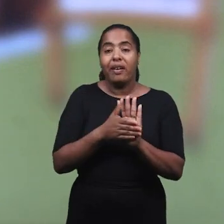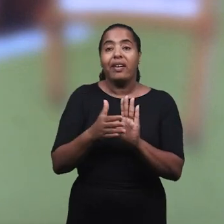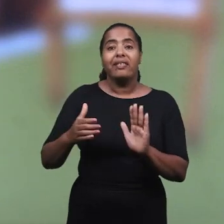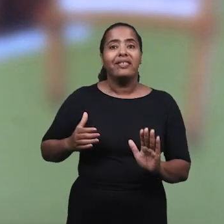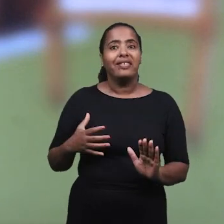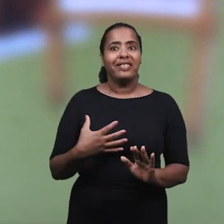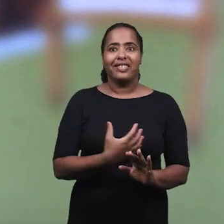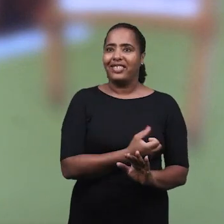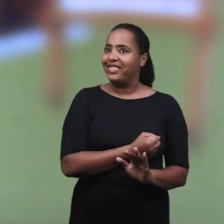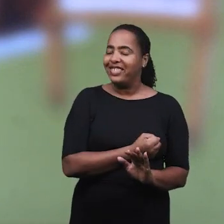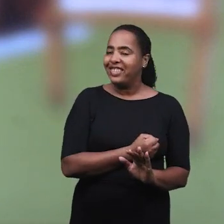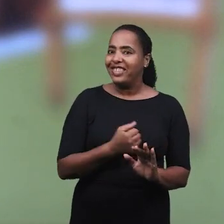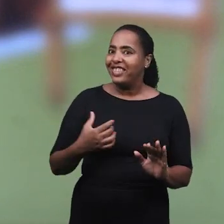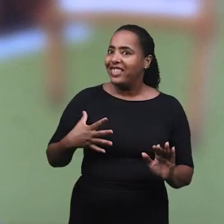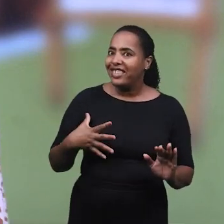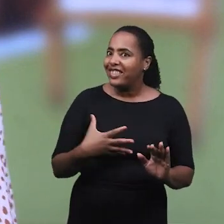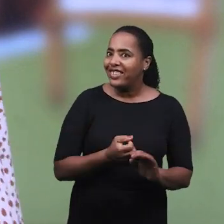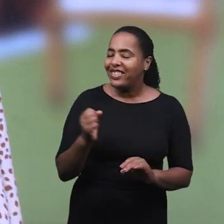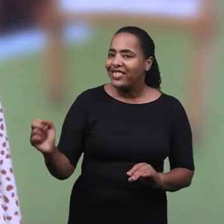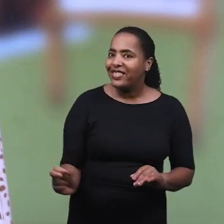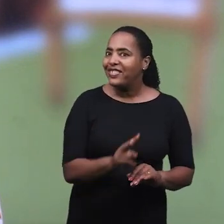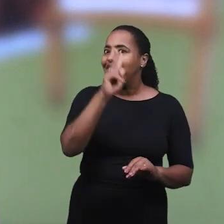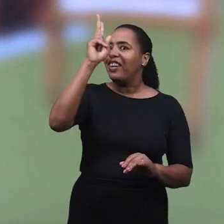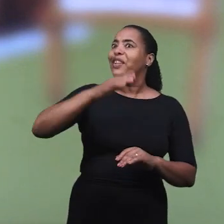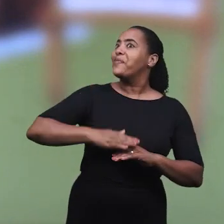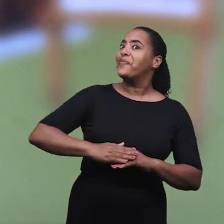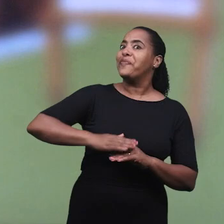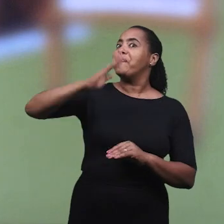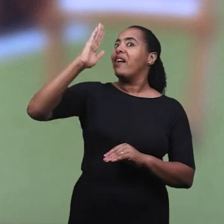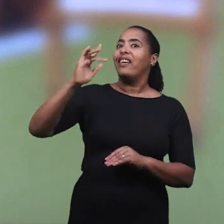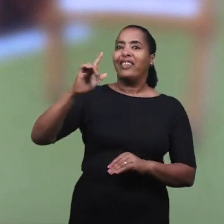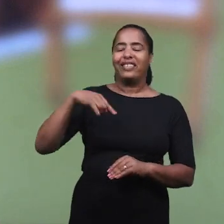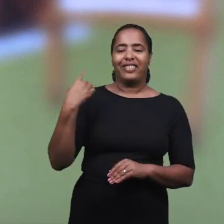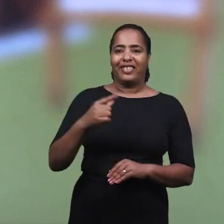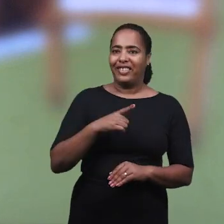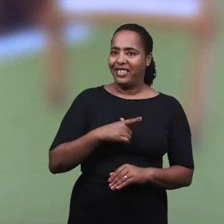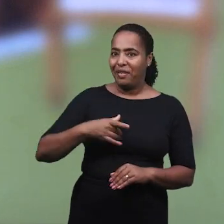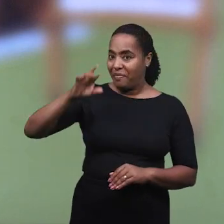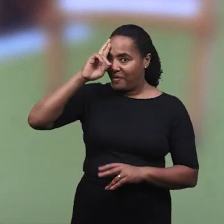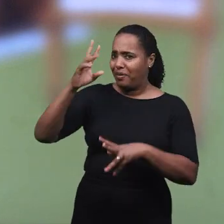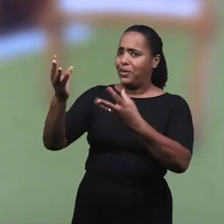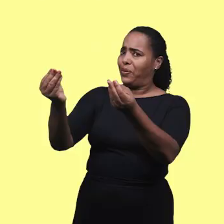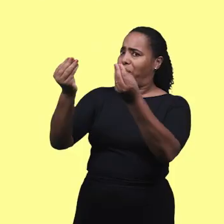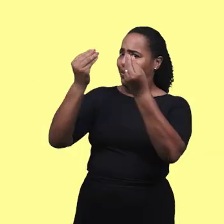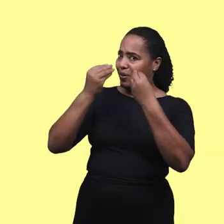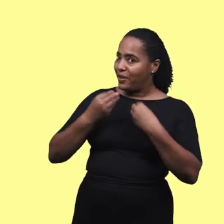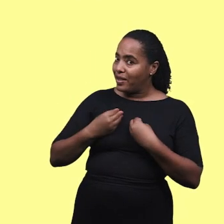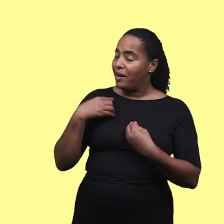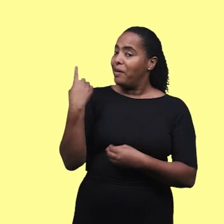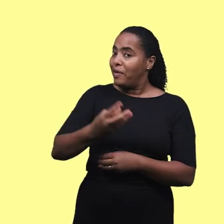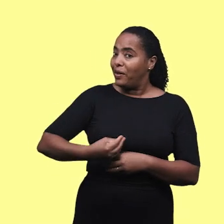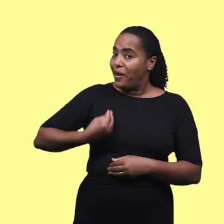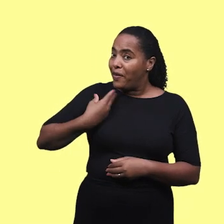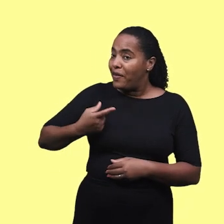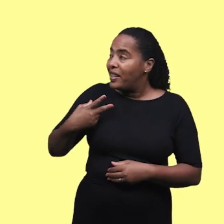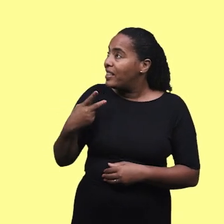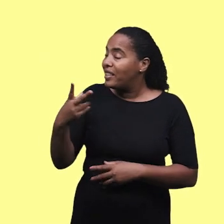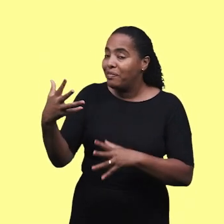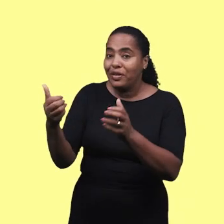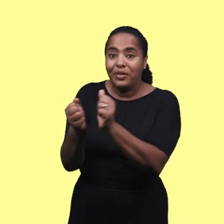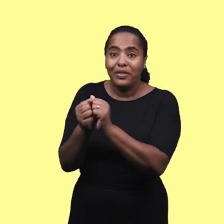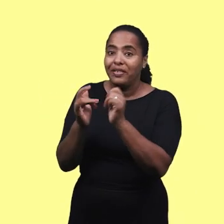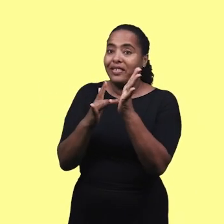salut. Le salut est ce de plus précieux que nous avons. Le Seigneur nous a donné afin qu'on